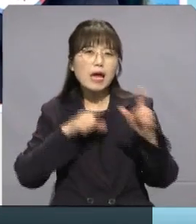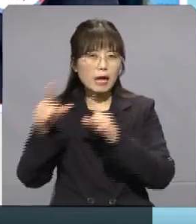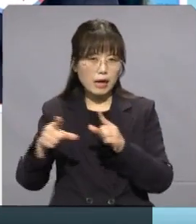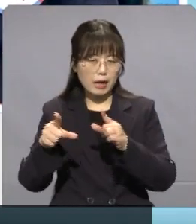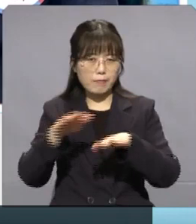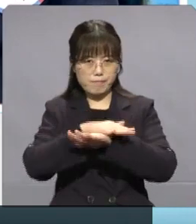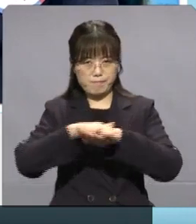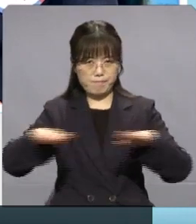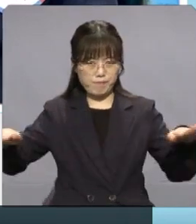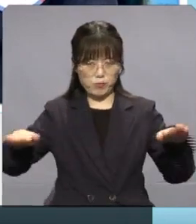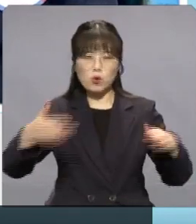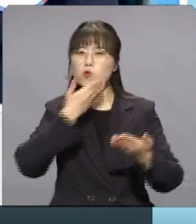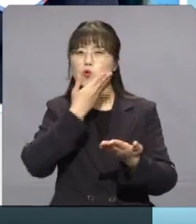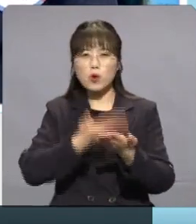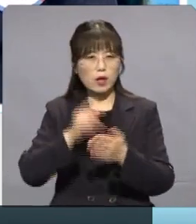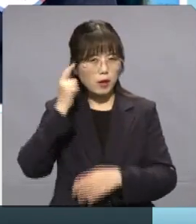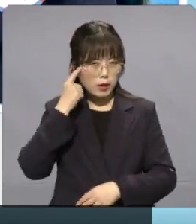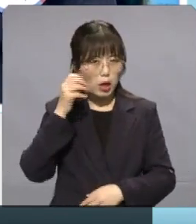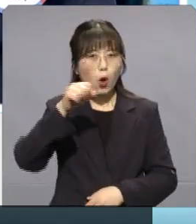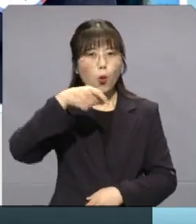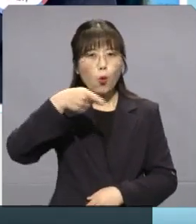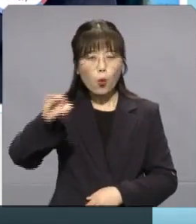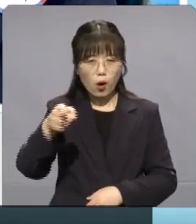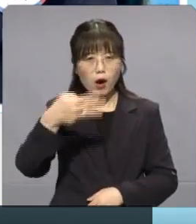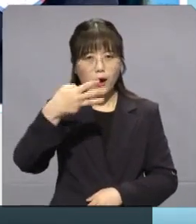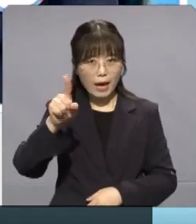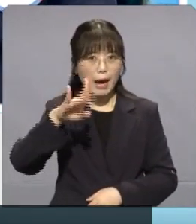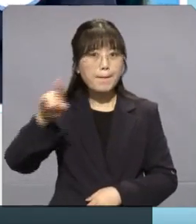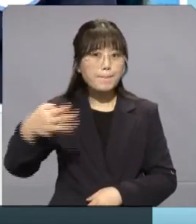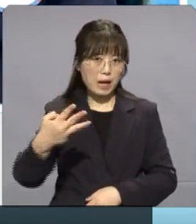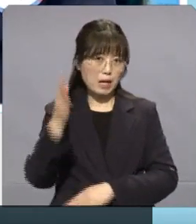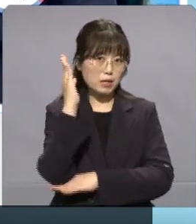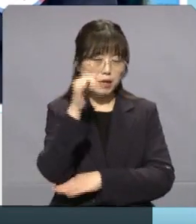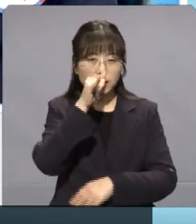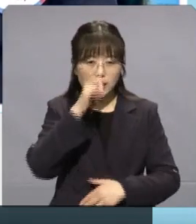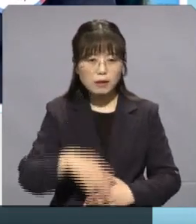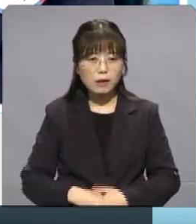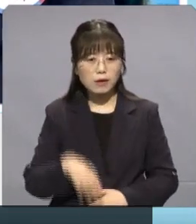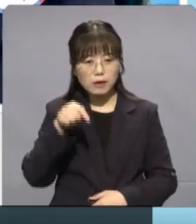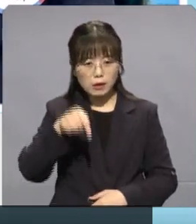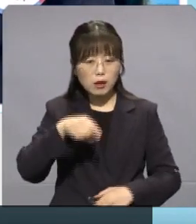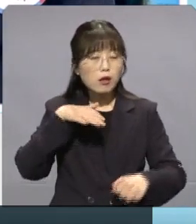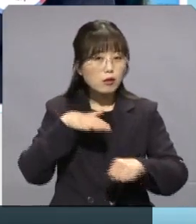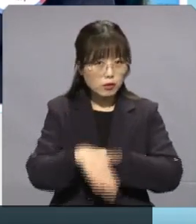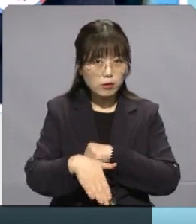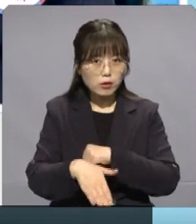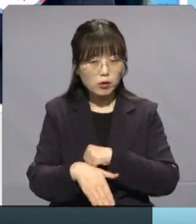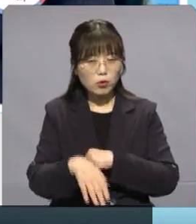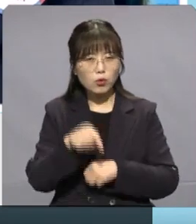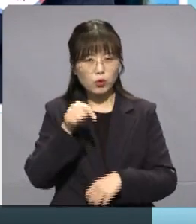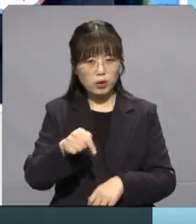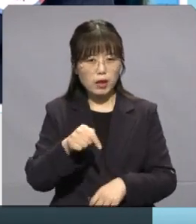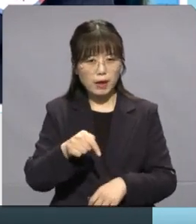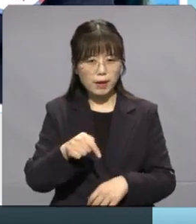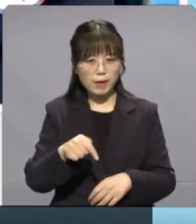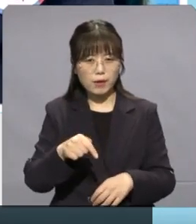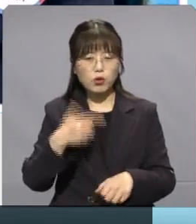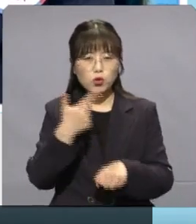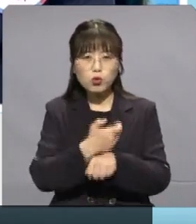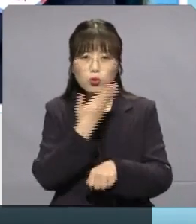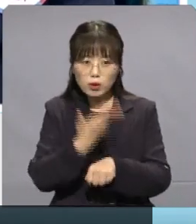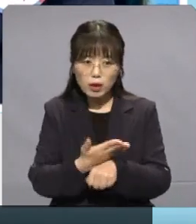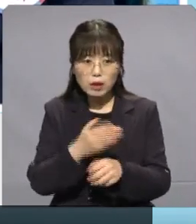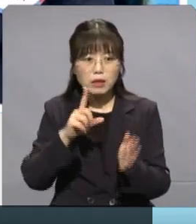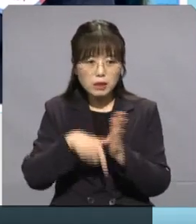굉장히 중시하는 줄 알고 있습니다. 워라벨이라고 예, 하죠. 워라밸이라고 네. 하죠. 만약에 이런 식으로 그 이게 만약에 정착이 돼가지고